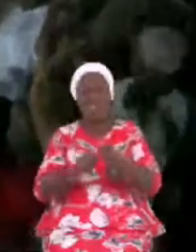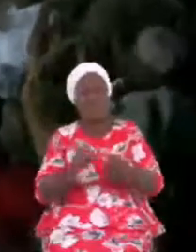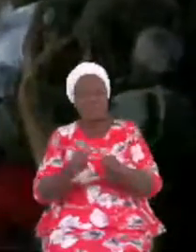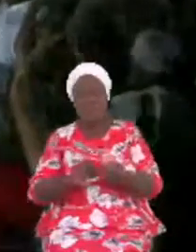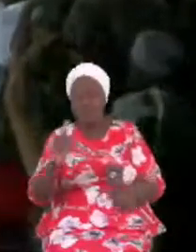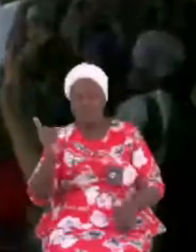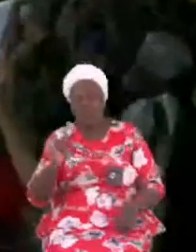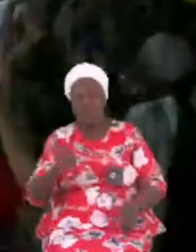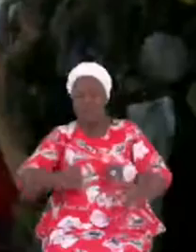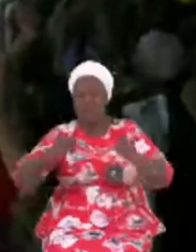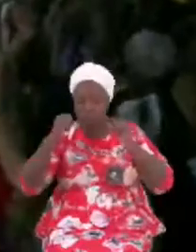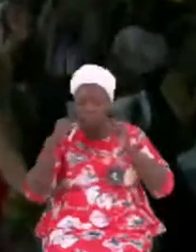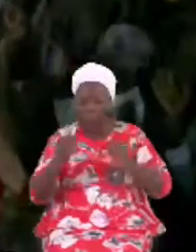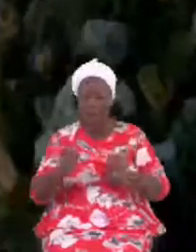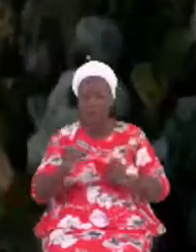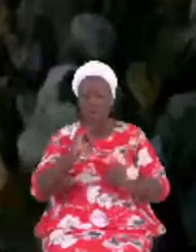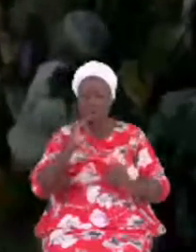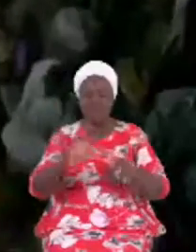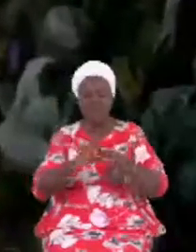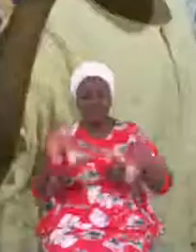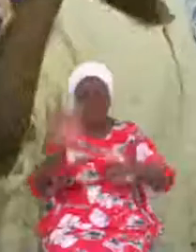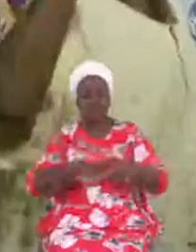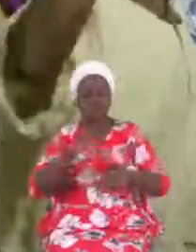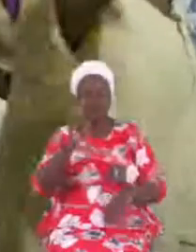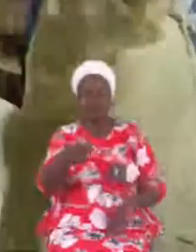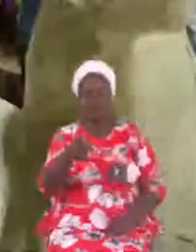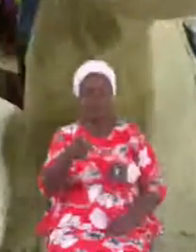partout, la puissance est libérée.